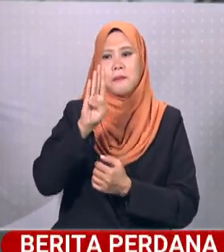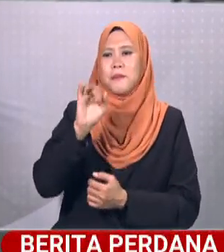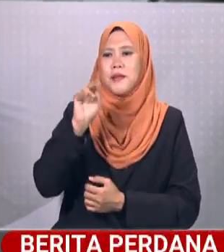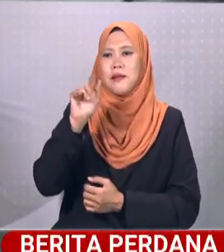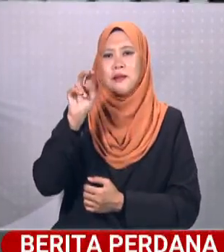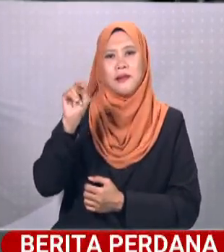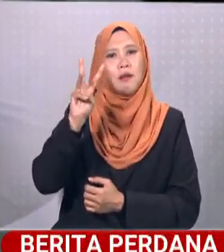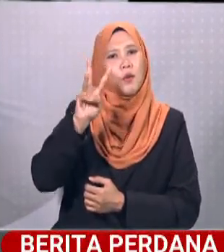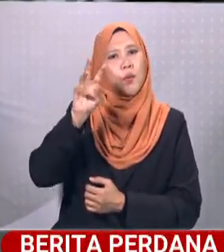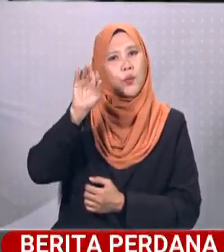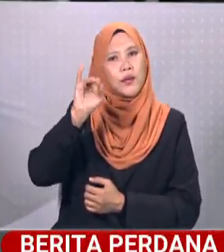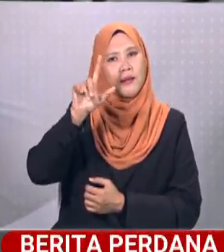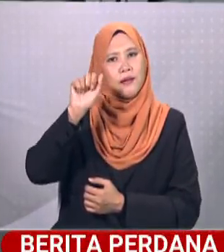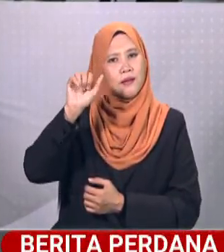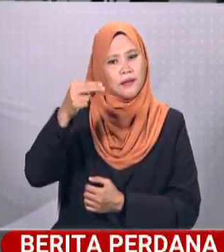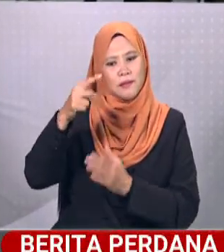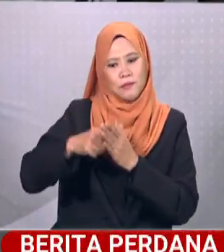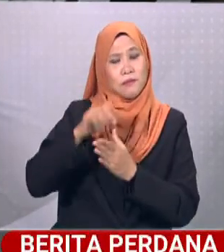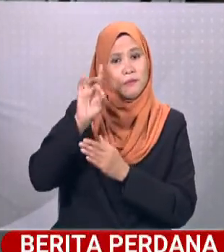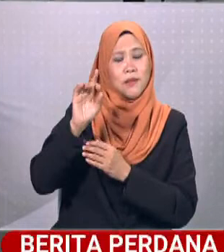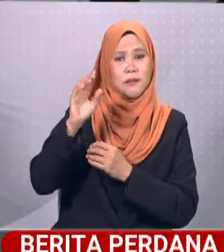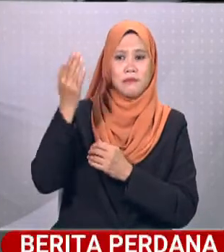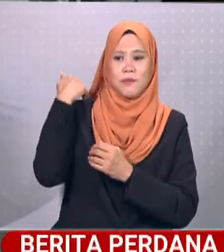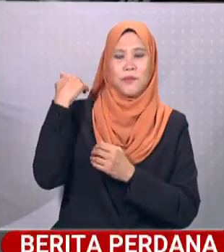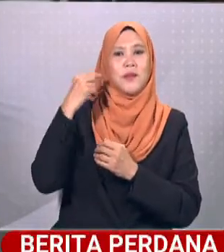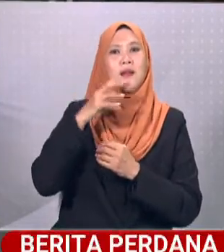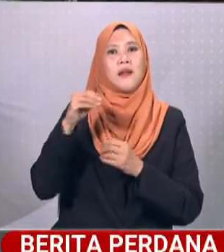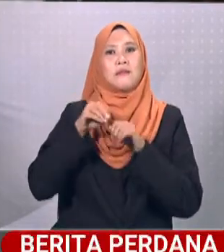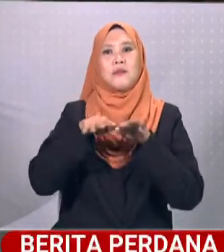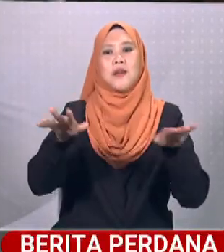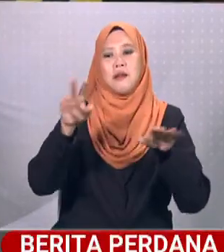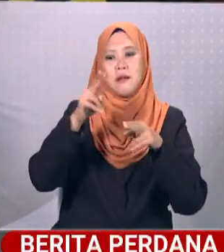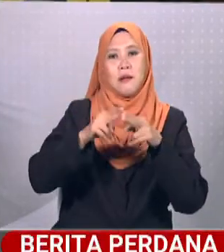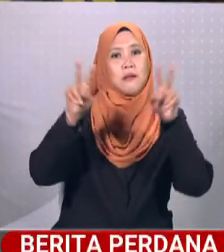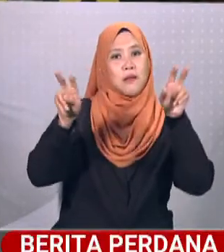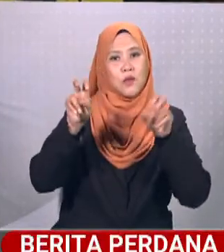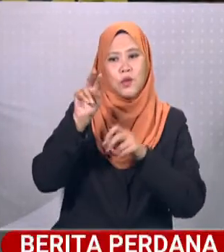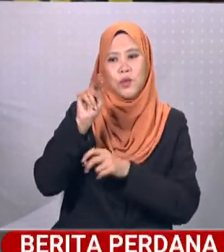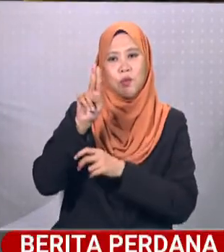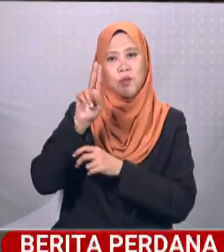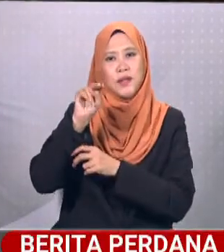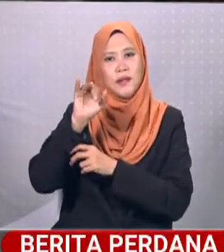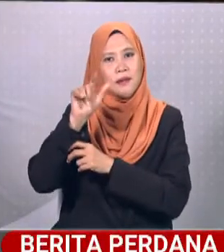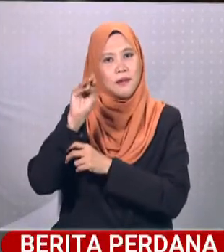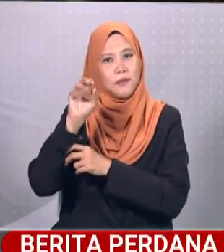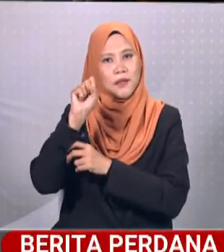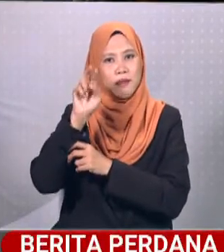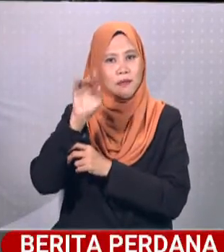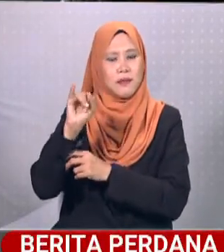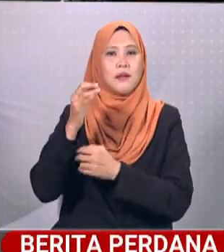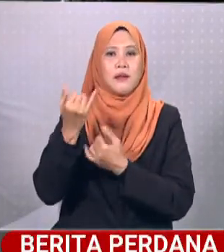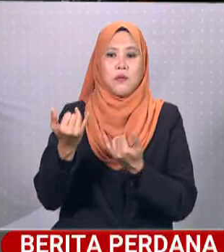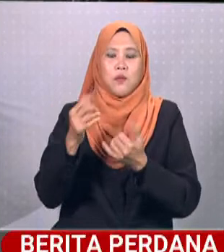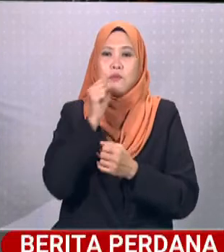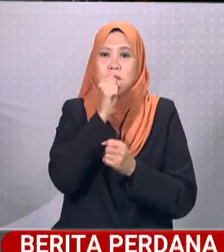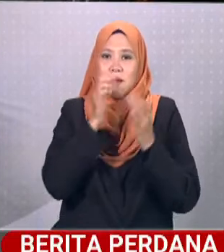Wilayah pada Ogos 1998 yang popular dengan lagu Nur Nilam Sari. Anggota kumpulan Search menerima keputusan Amy